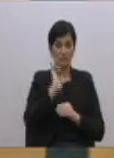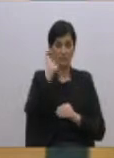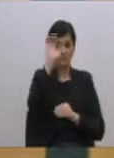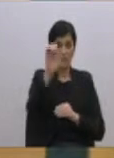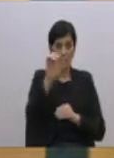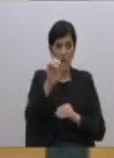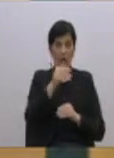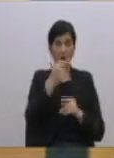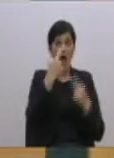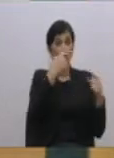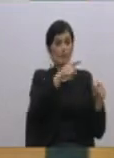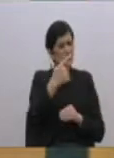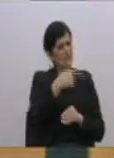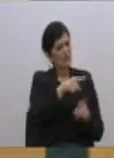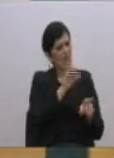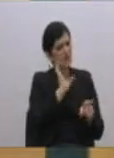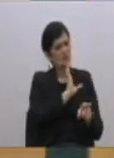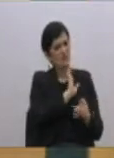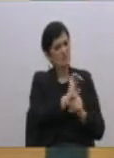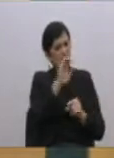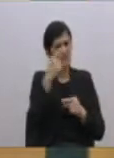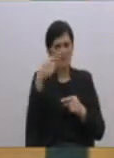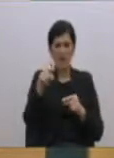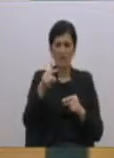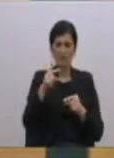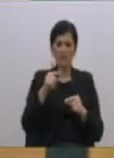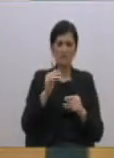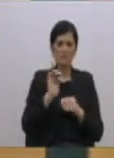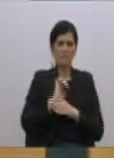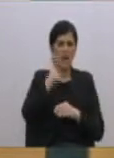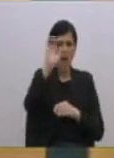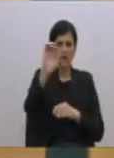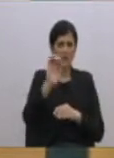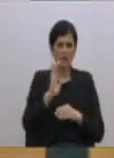odest, mă n-am de gat simbi reba, tu pirichit, cu ei